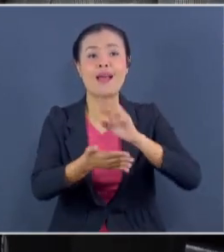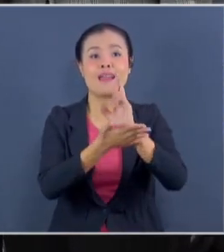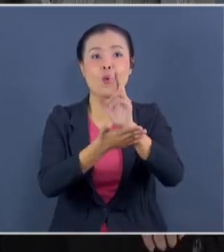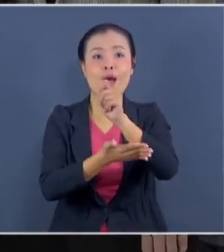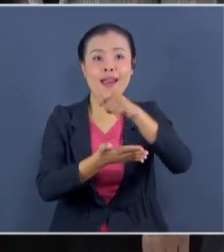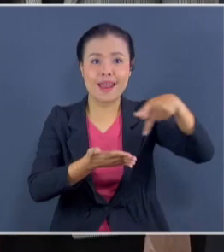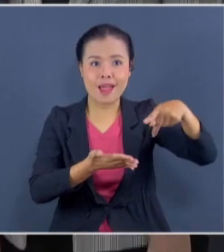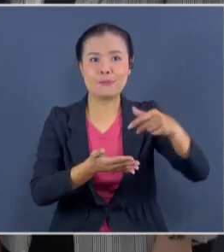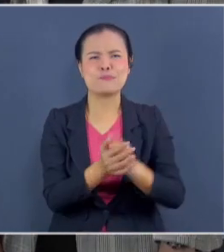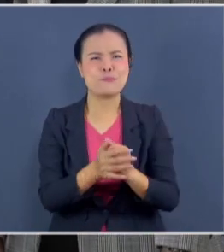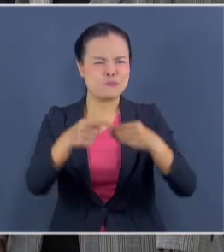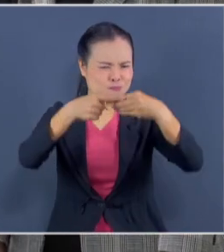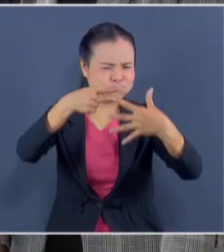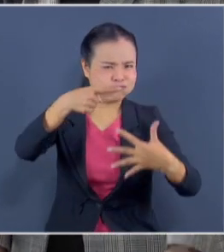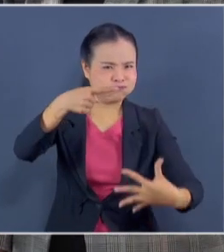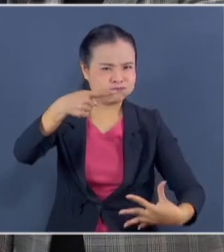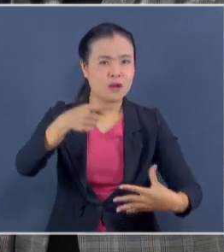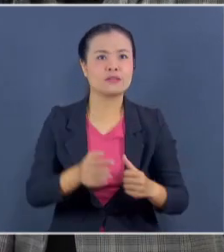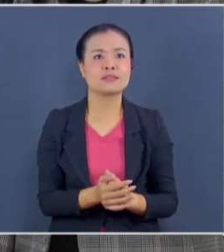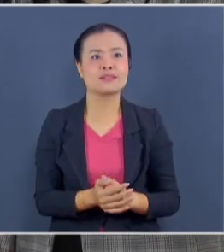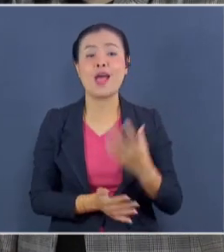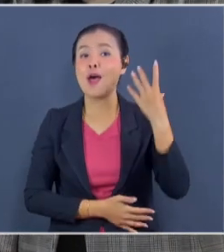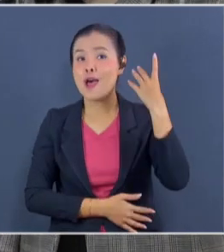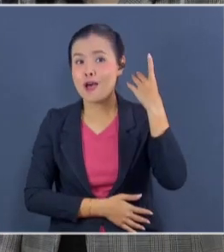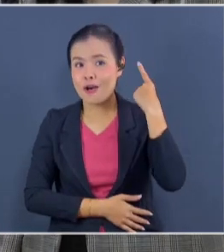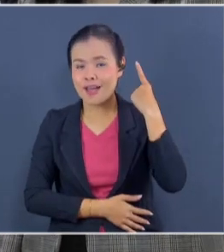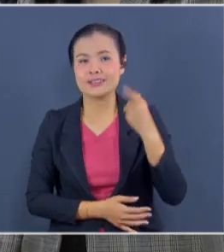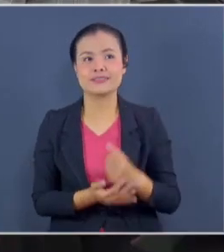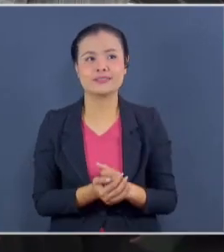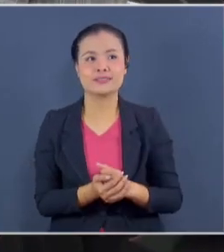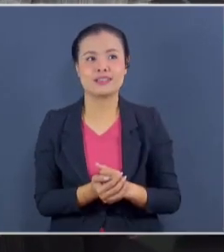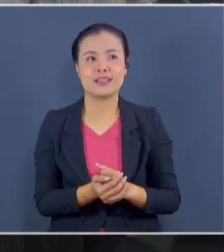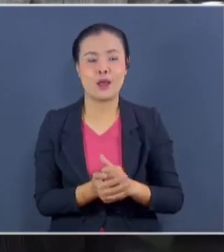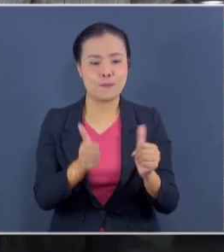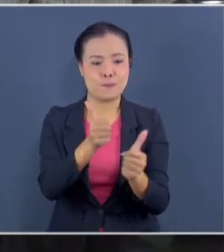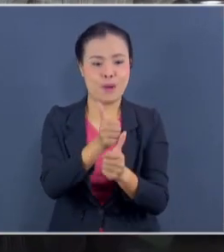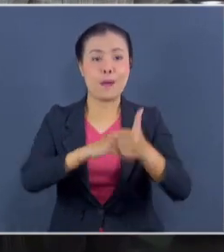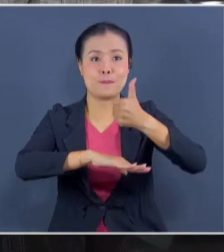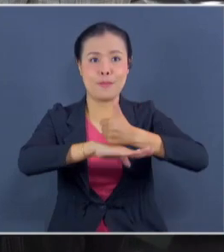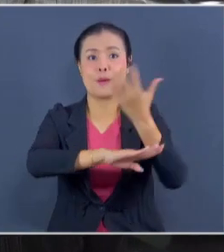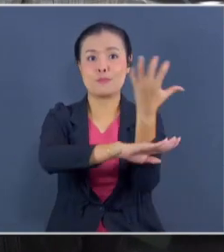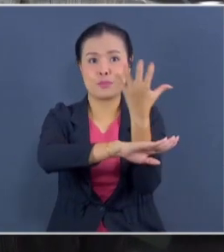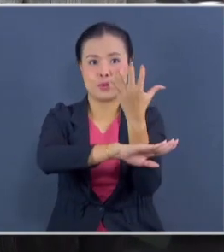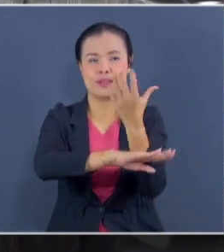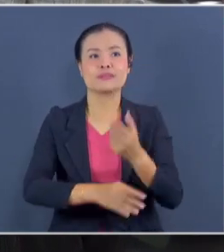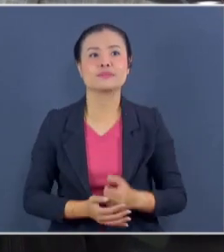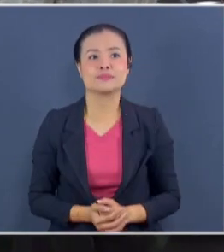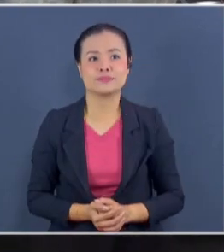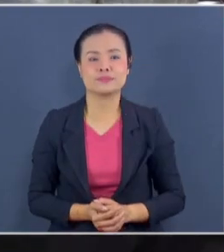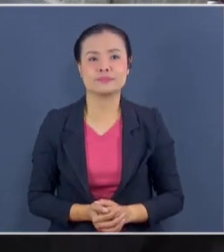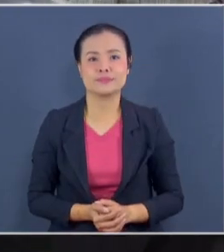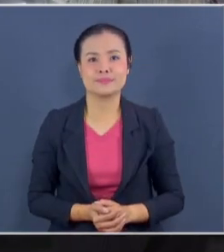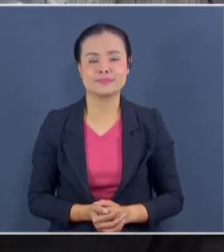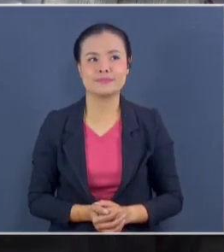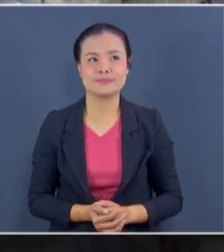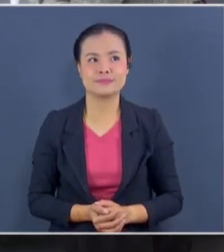คชัน Ituna กันเป็นจำนวนมากเลยล่ะค่ะโดยเมื่อวานนี้คุณนันทพันธ์แสงชัยผู้ช่วยผู้อำนวยการสถานีโทรช่องโมโน29พร้อมด้